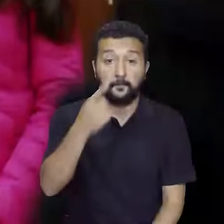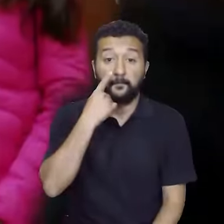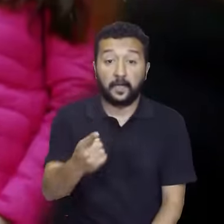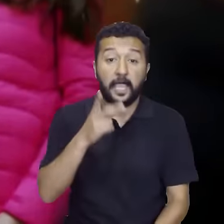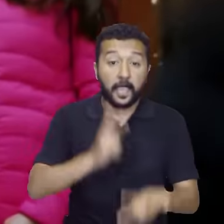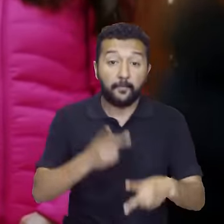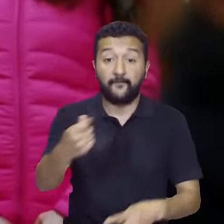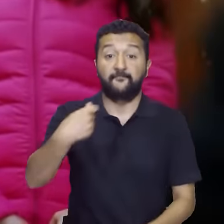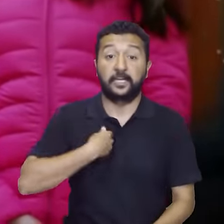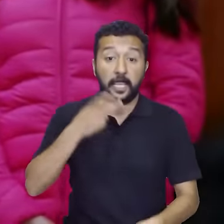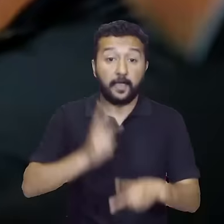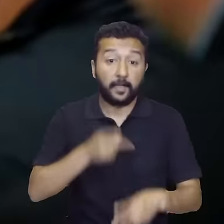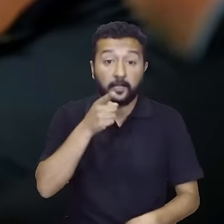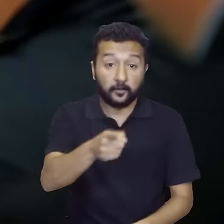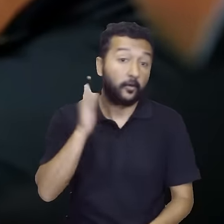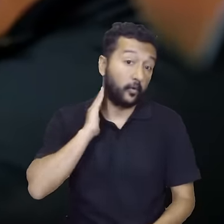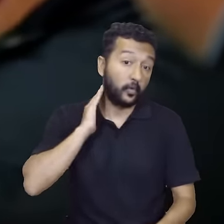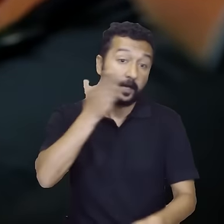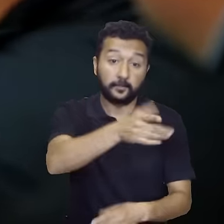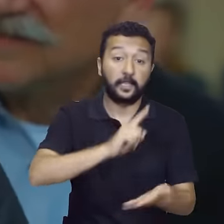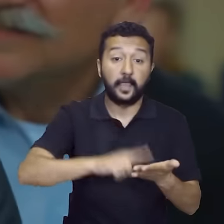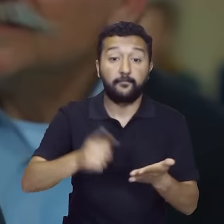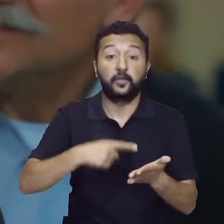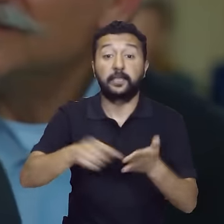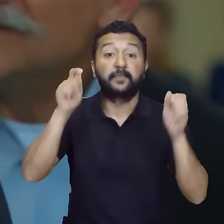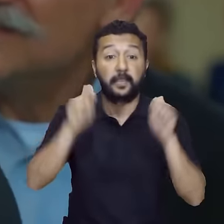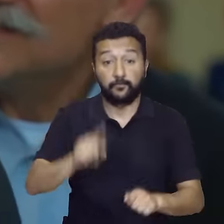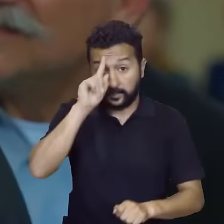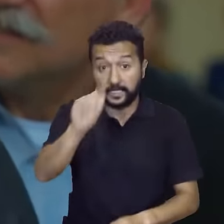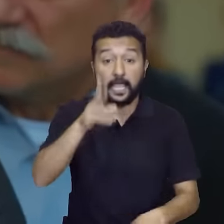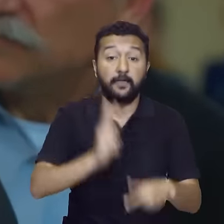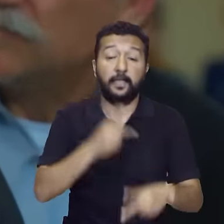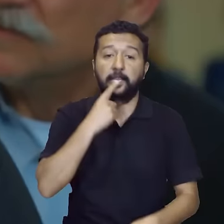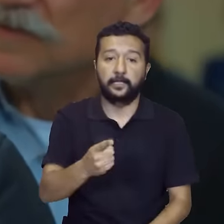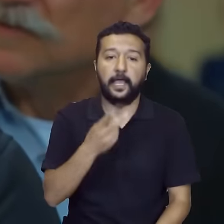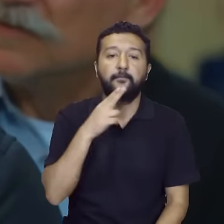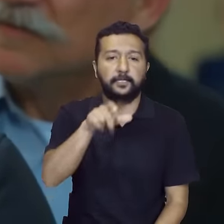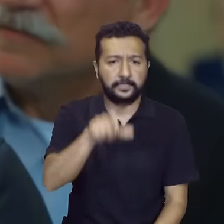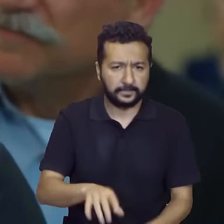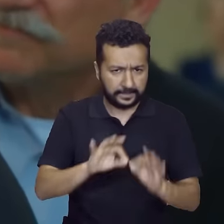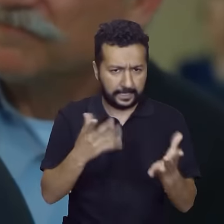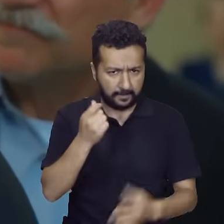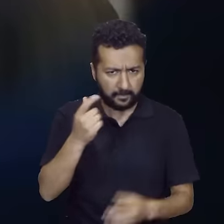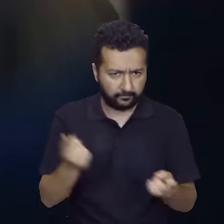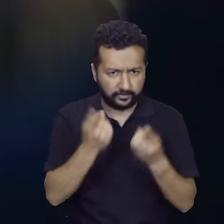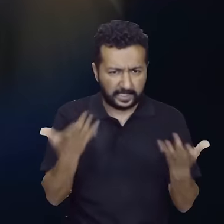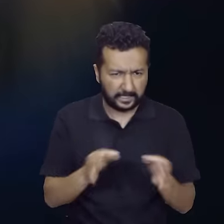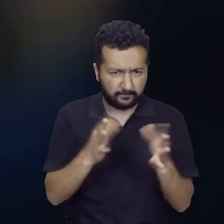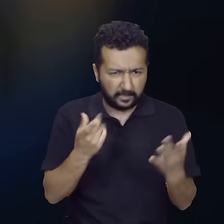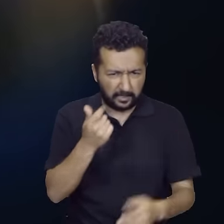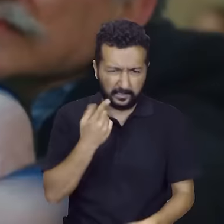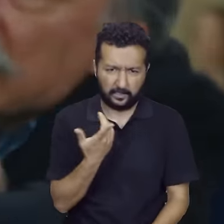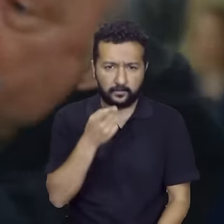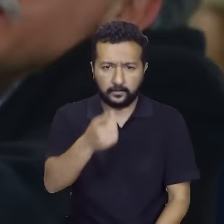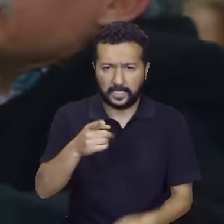Bak, hemen benim paramı veriyorsun. Notere gidiyoruz, o tapuyu iptal ettiriyoruz. Hemen. İkinci bölüm özeti. Ablacığım, ne parası ya? Ne demek ne